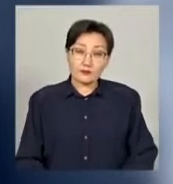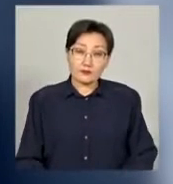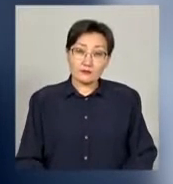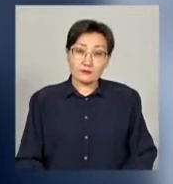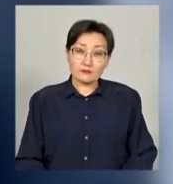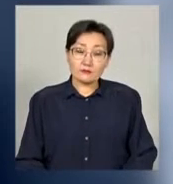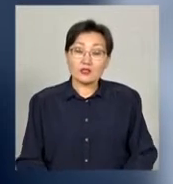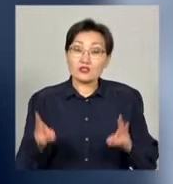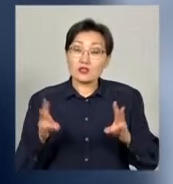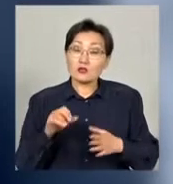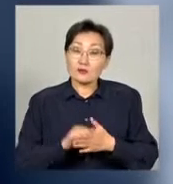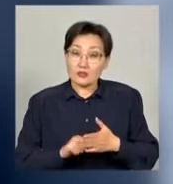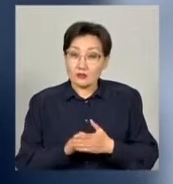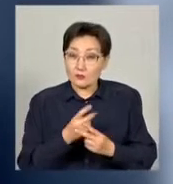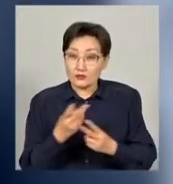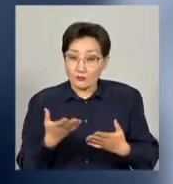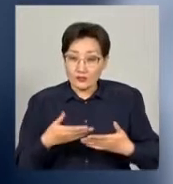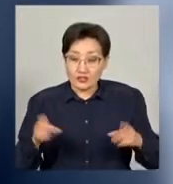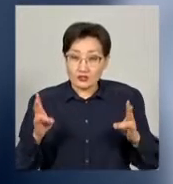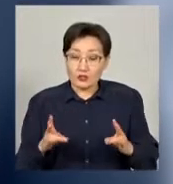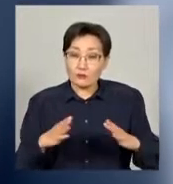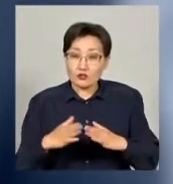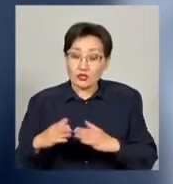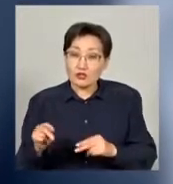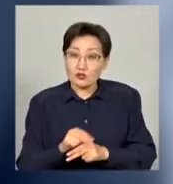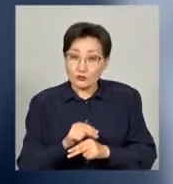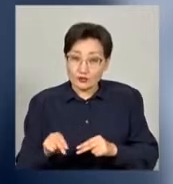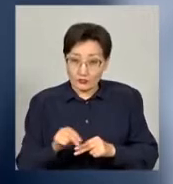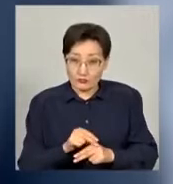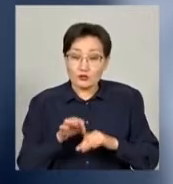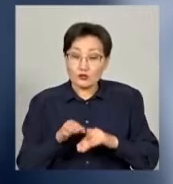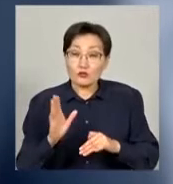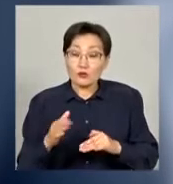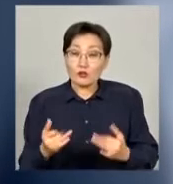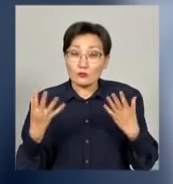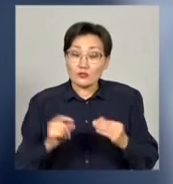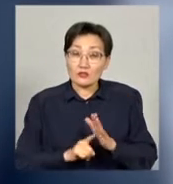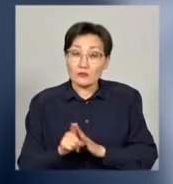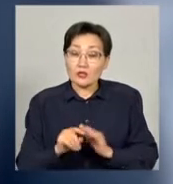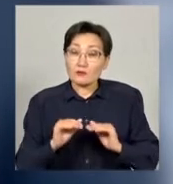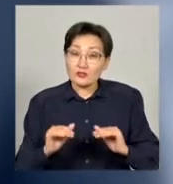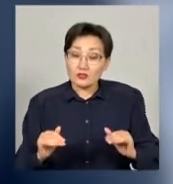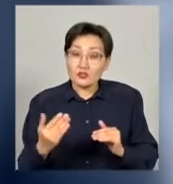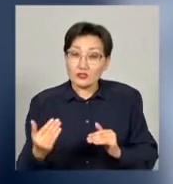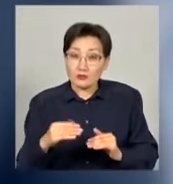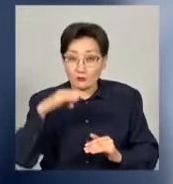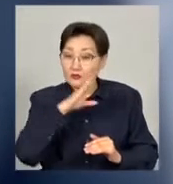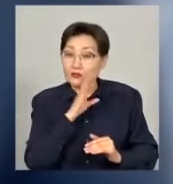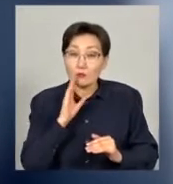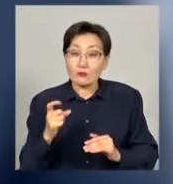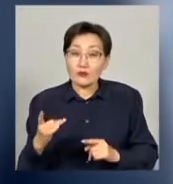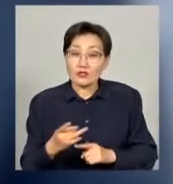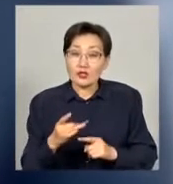аварии. Апаттың себебіне қарамастан, біз зардап шеккен үйлерді жөндеуді мойнымызға аламыз. Бүгіннен бастап кішкентай балалар мен олардың аналарына